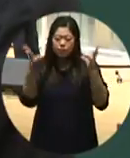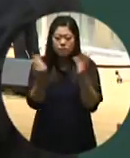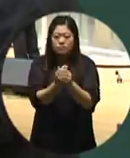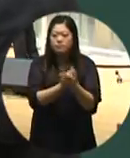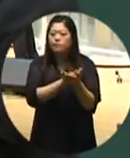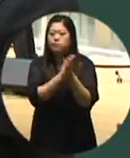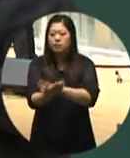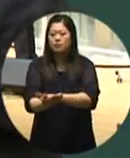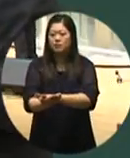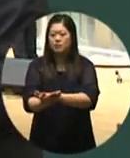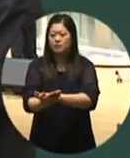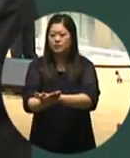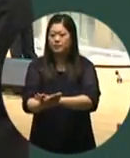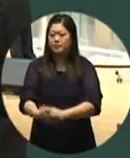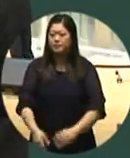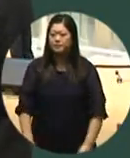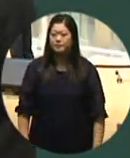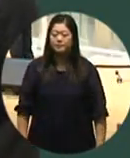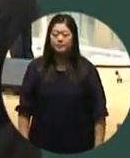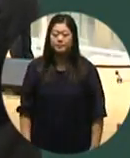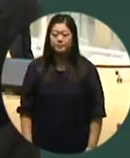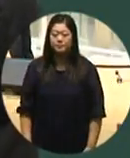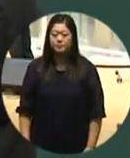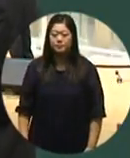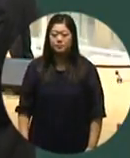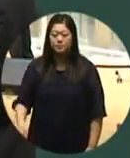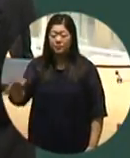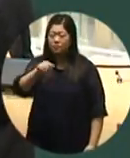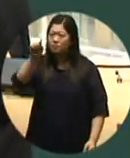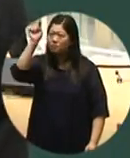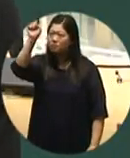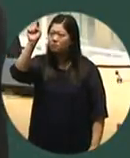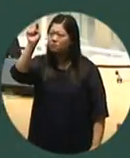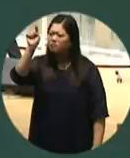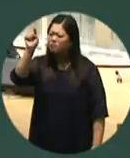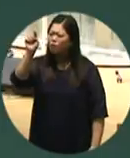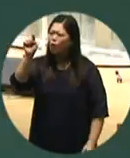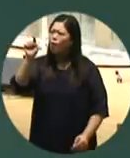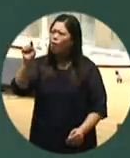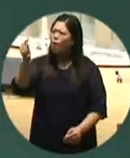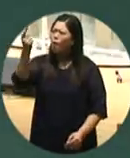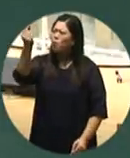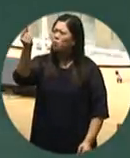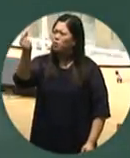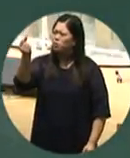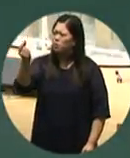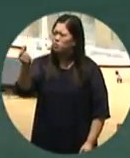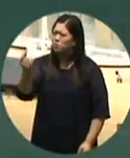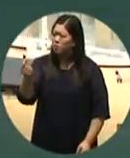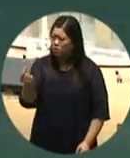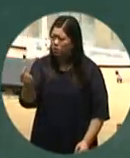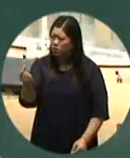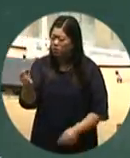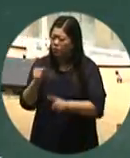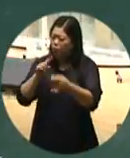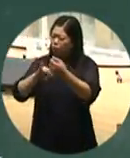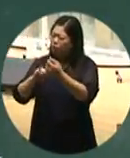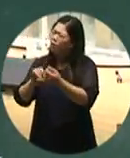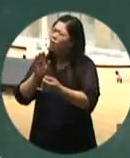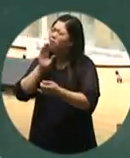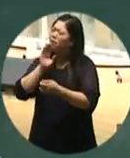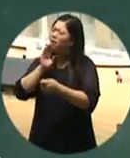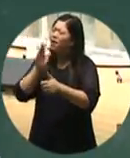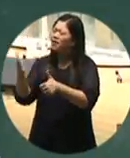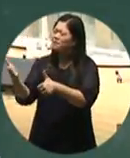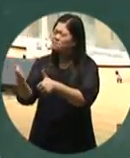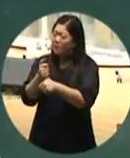this age, God will also provide the answers for you. 깜짝 놀랄 겁니다. You will be shocked. 여러분이 언약을 붙잡기만 했는데 하나님은 역사하십니다. All